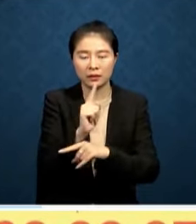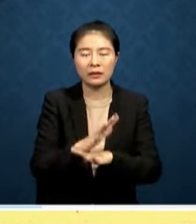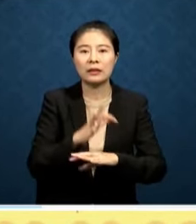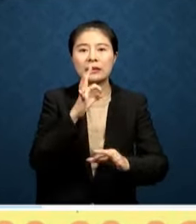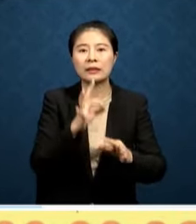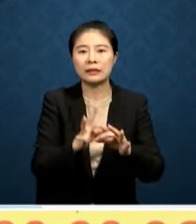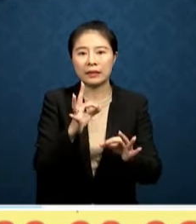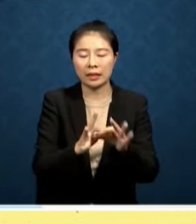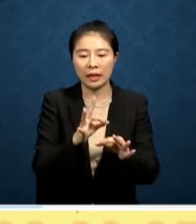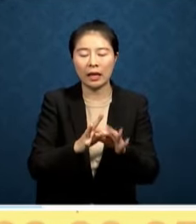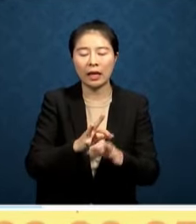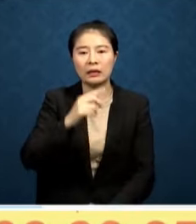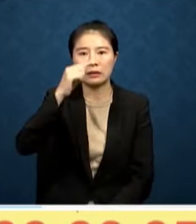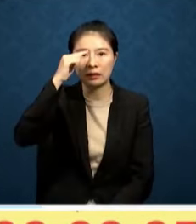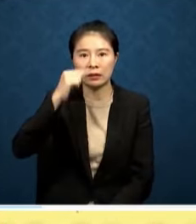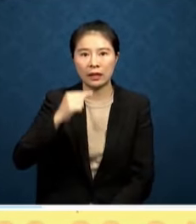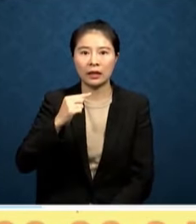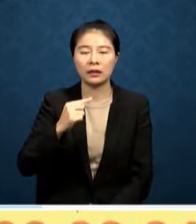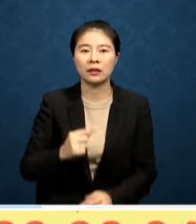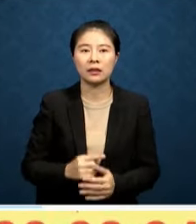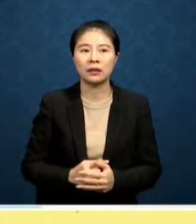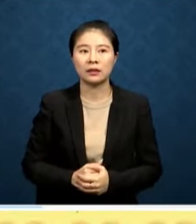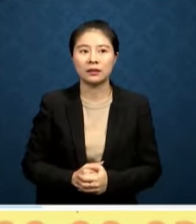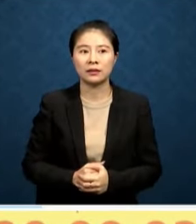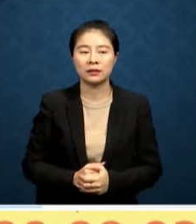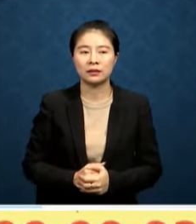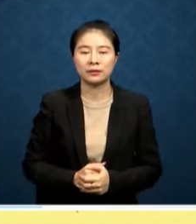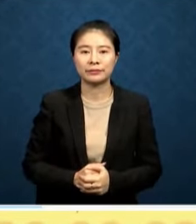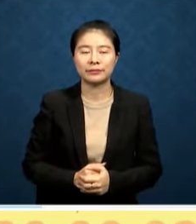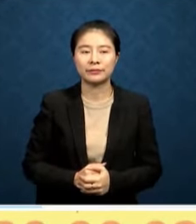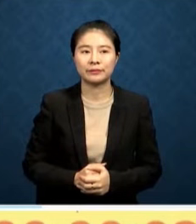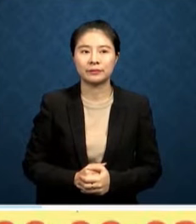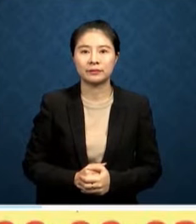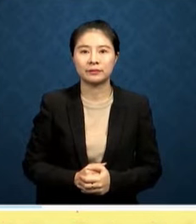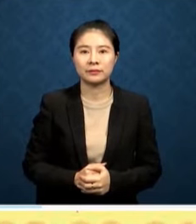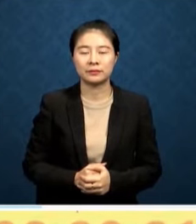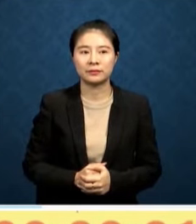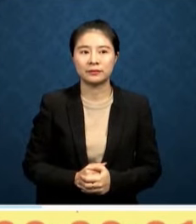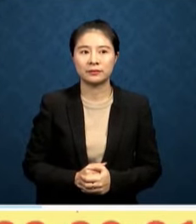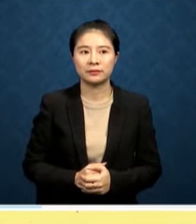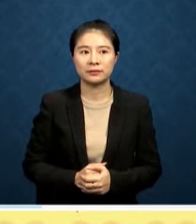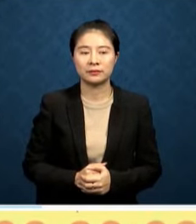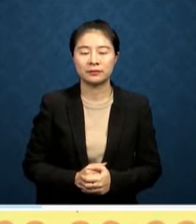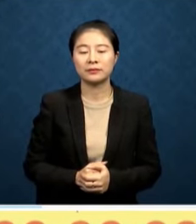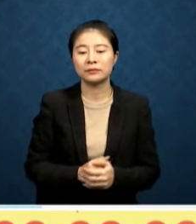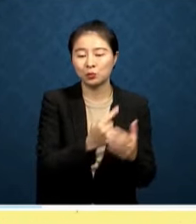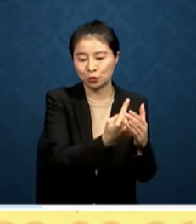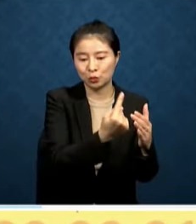คารแห่งประเทศไทยว่าบุคคลที่ท่าน ส่งมาเป็นตัวแ